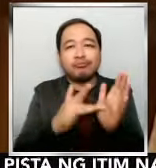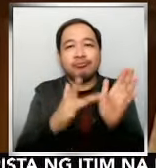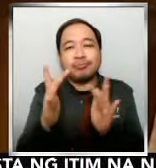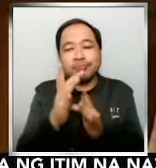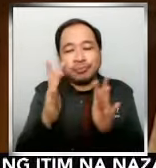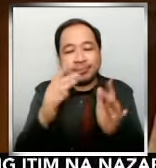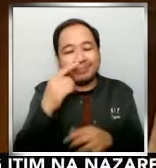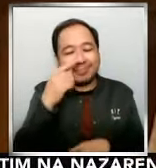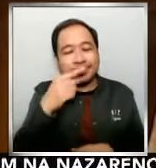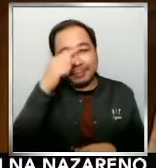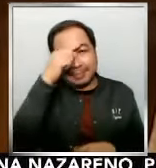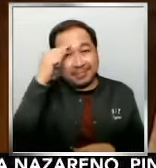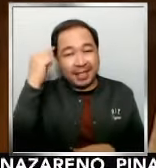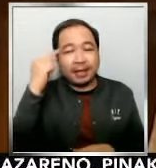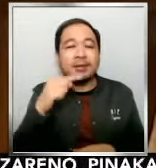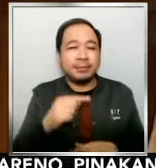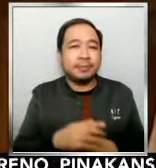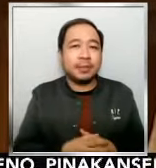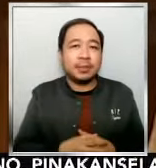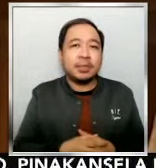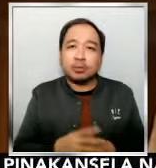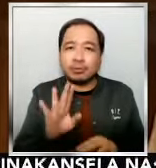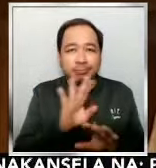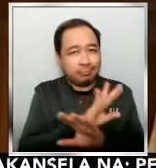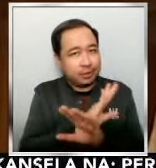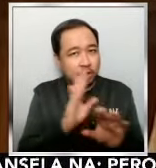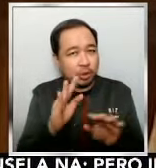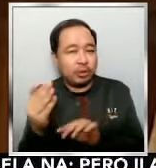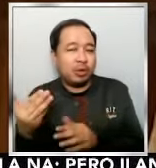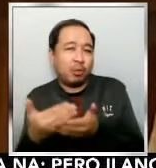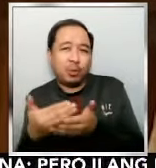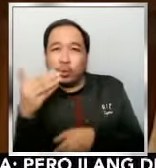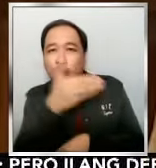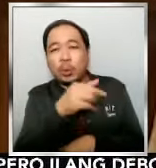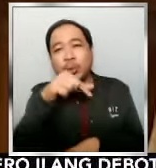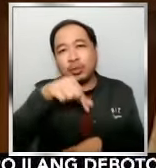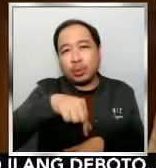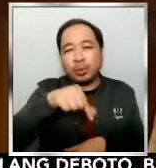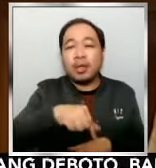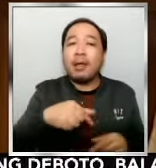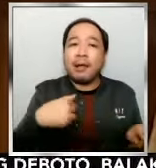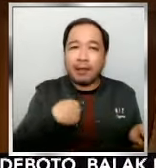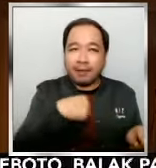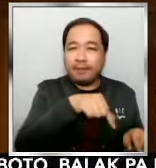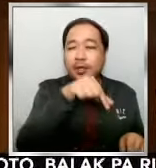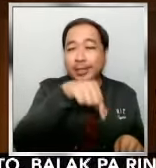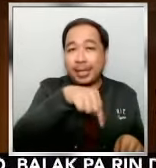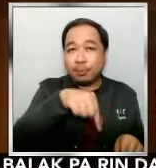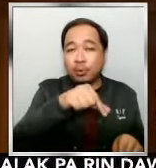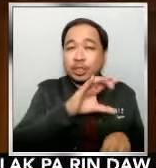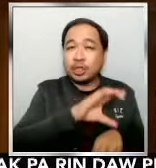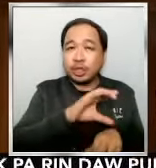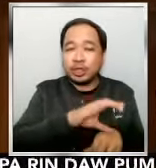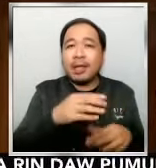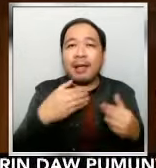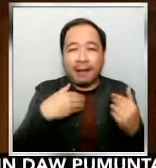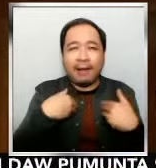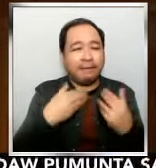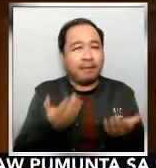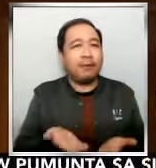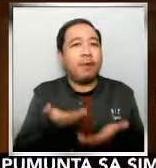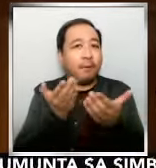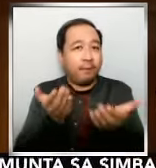May inaalay sa inyo ang Quiapo Parish na online mass. Kayo po ay